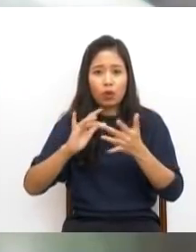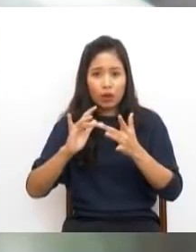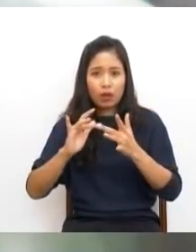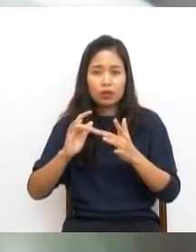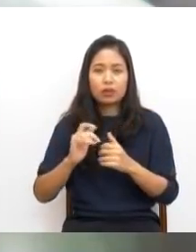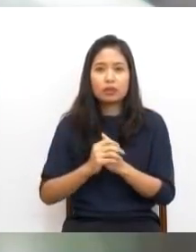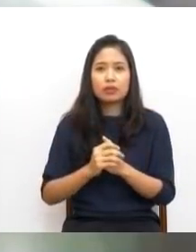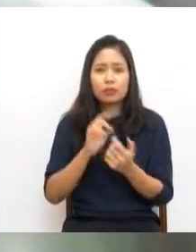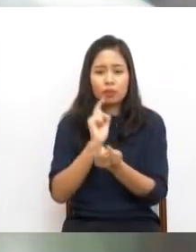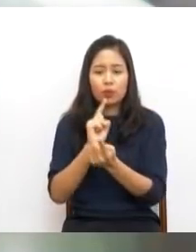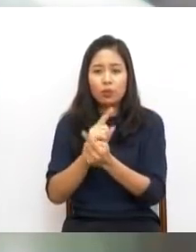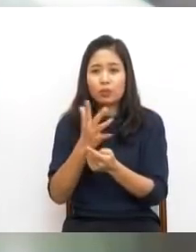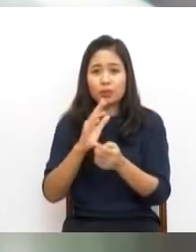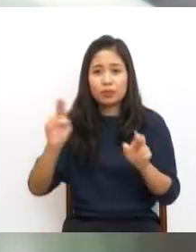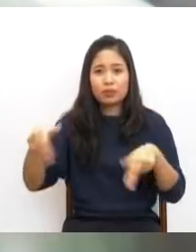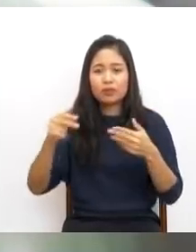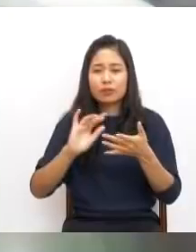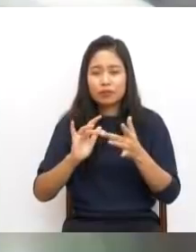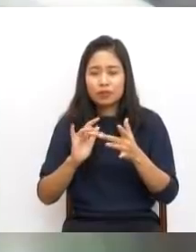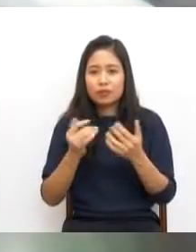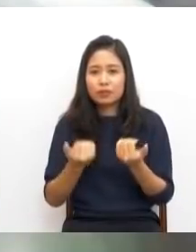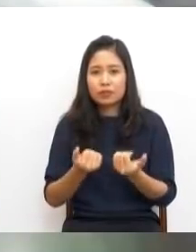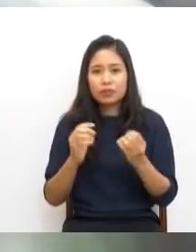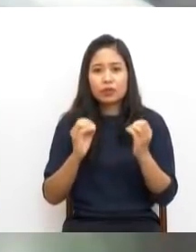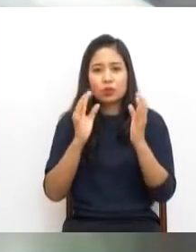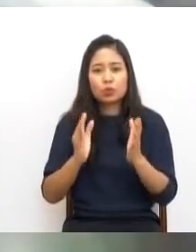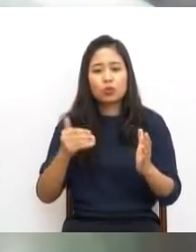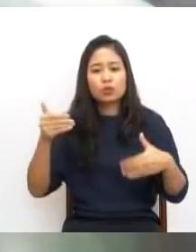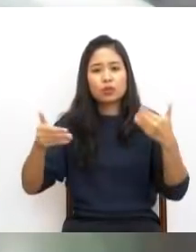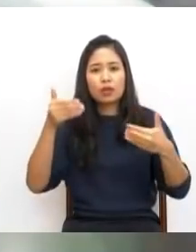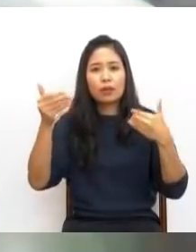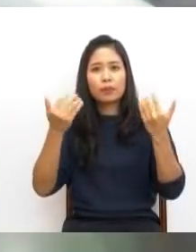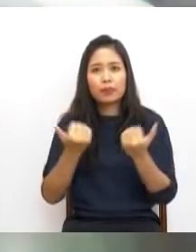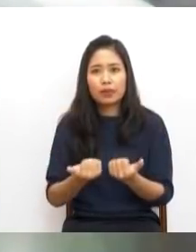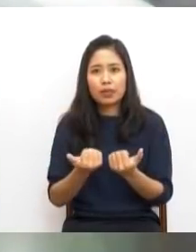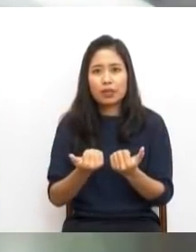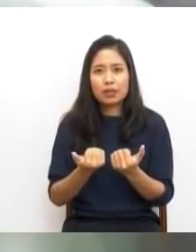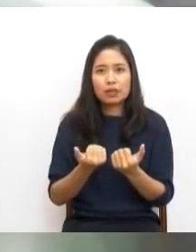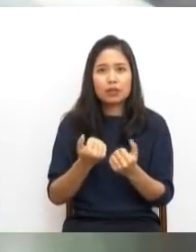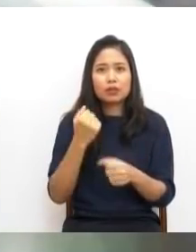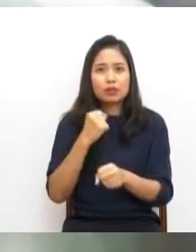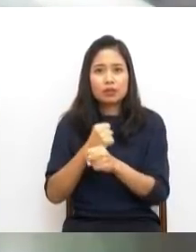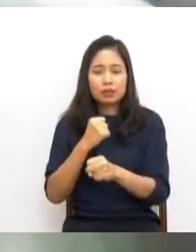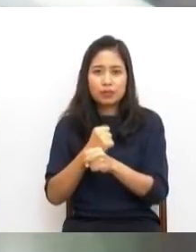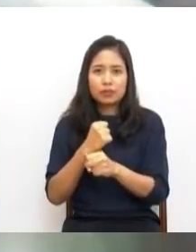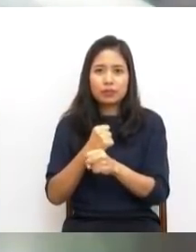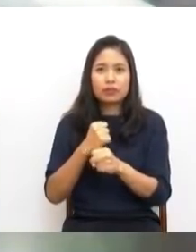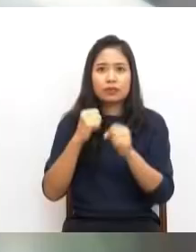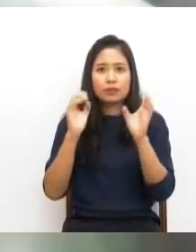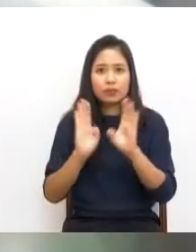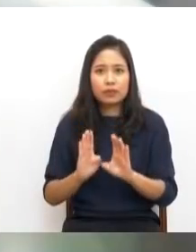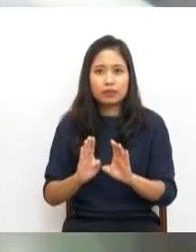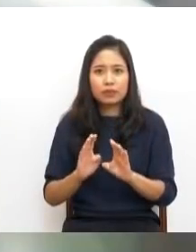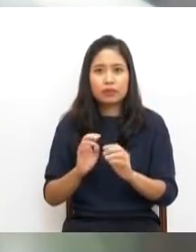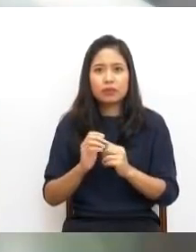รงเนี้ยมันจะช่วยทำให้ครูเนี่ยตื่นเต้นเพราะว่าเห็นแล้วกิจกรรมวิทยากรแต่ท่านเนี่ยก็จะมีกลยุทธ์ในการนำเสนอที่แตกต่างกันแต่สิ่งหนึ่